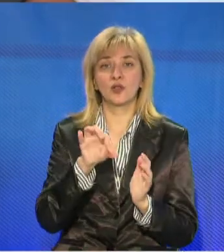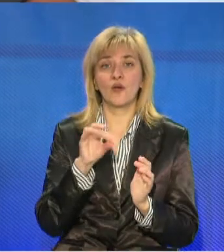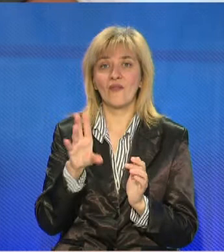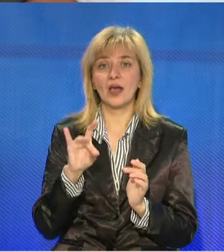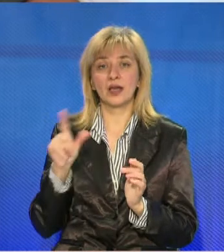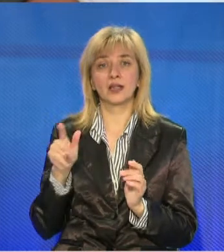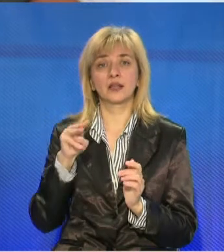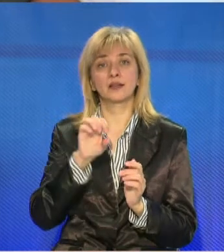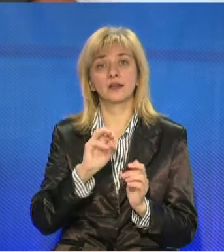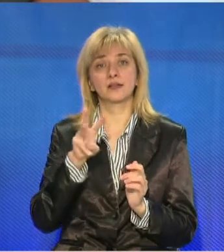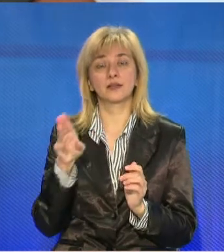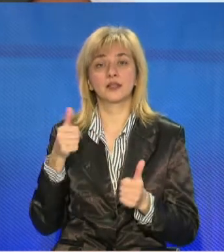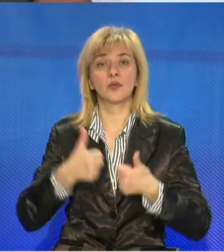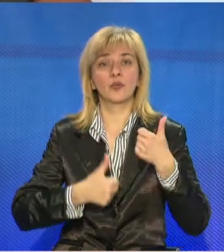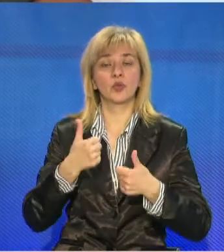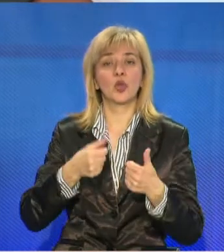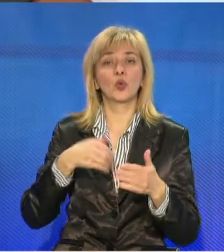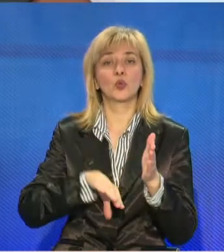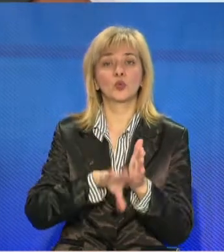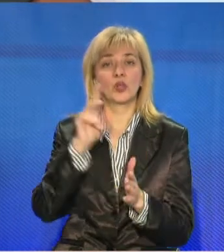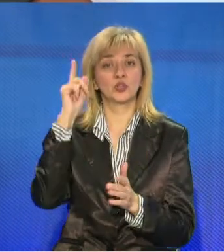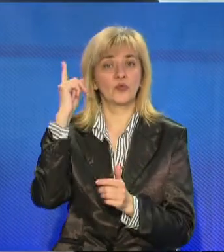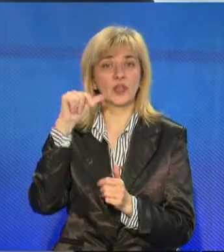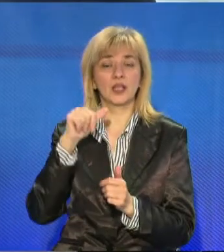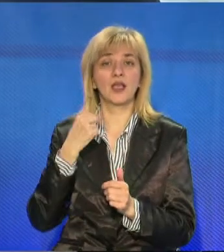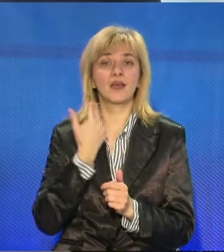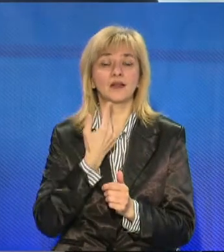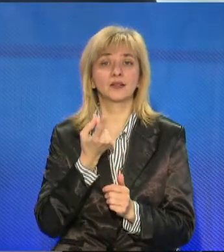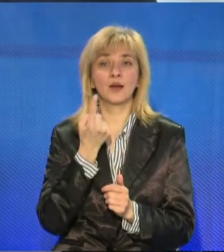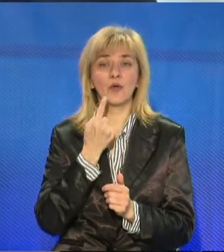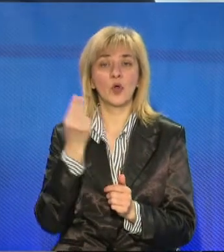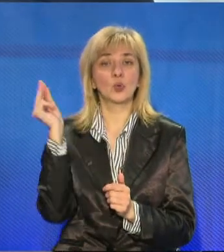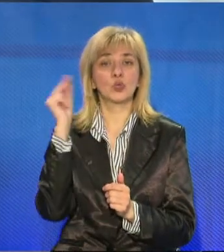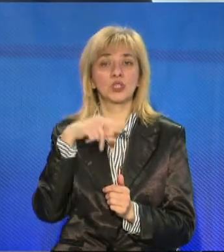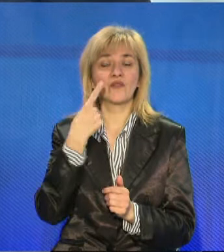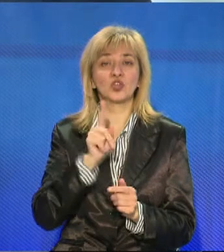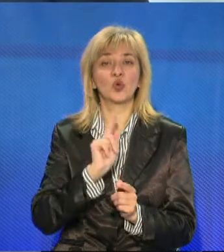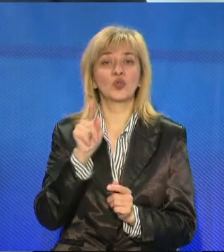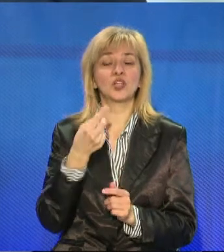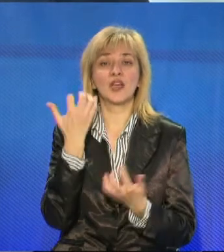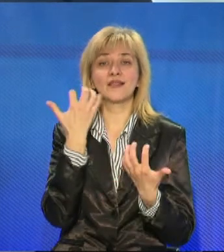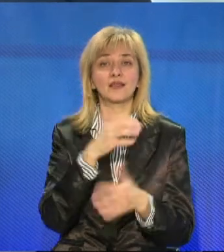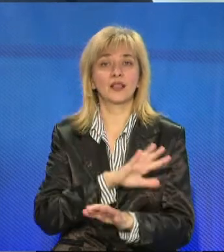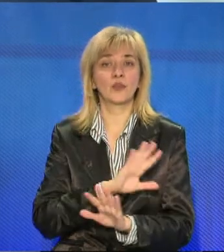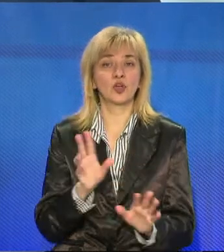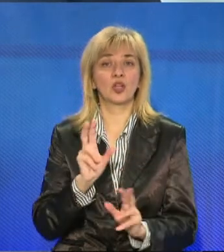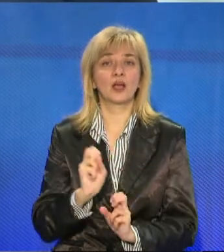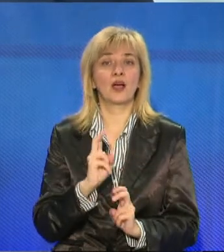темы, споборничаюсь у лепшем ведании английской мовы. Мы чаще все говорят, что они даже не замечают, как